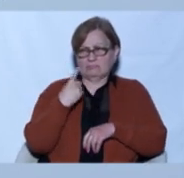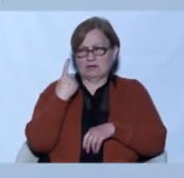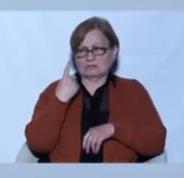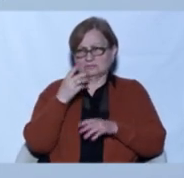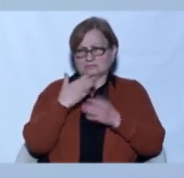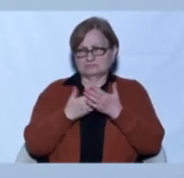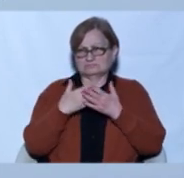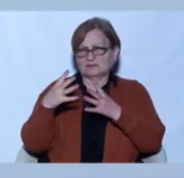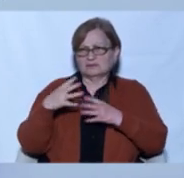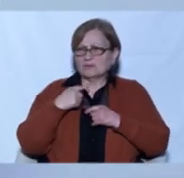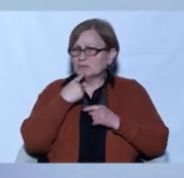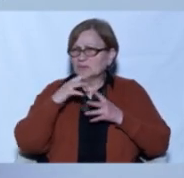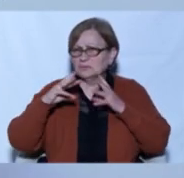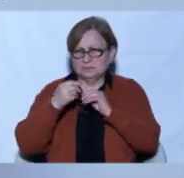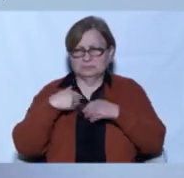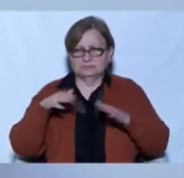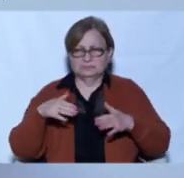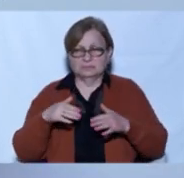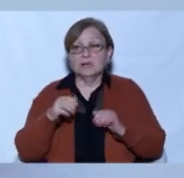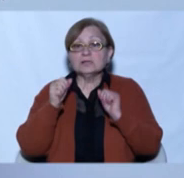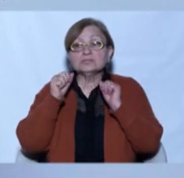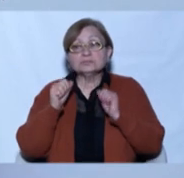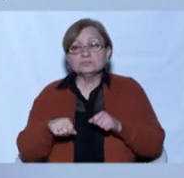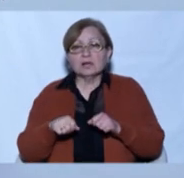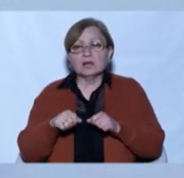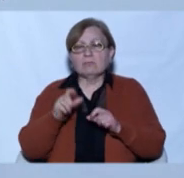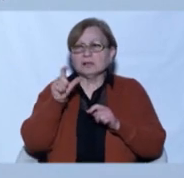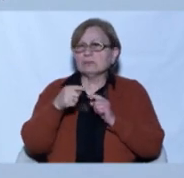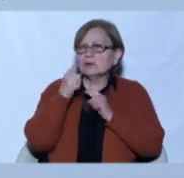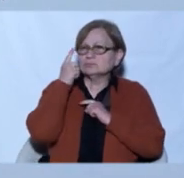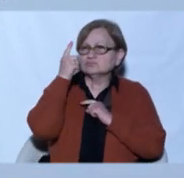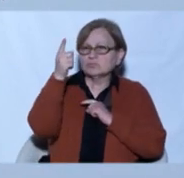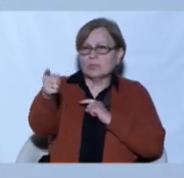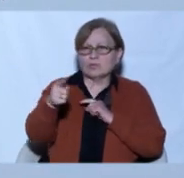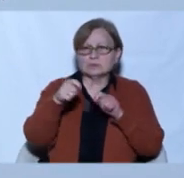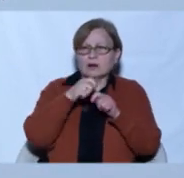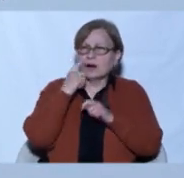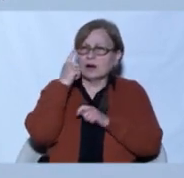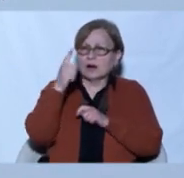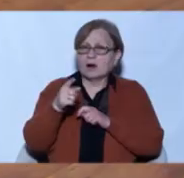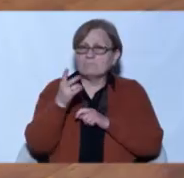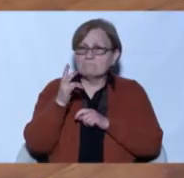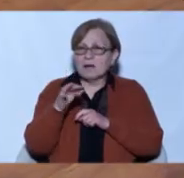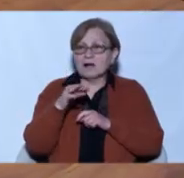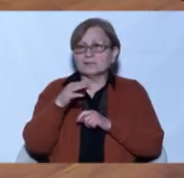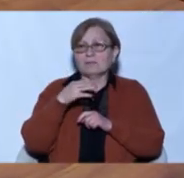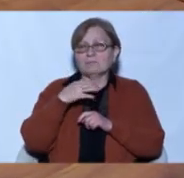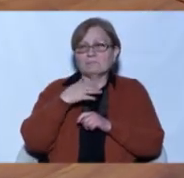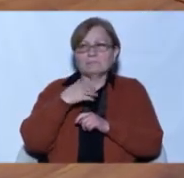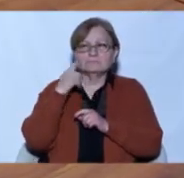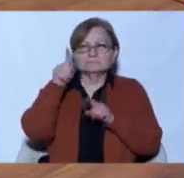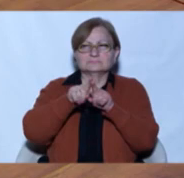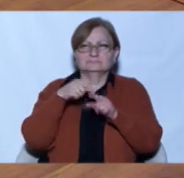კიდევ შესაძლოა კილომეტრები გაშორებდეს შენთვის ძვირფას ადამიანს, მაგრამ ის თავს არ გრძნობდეს მარტო. ანუ როგორ მოვერიოთ